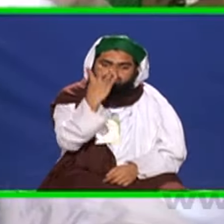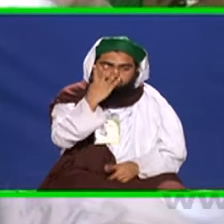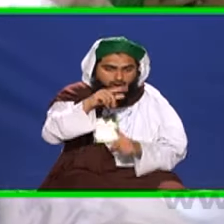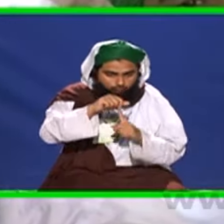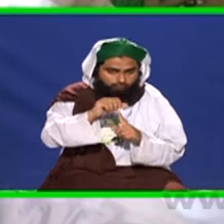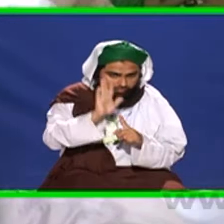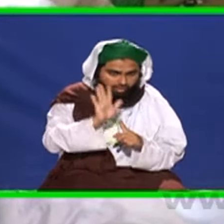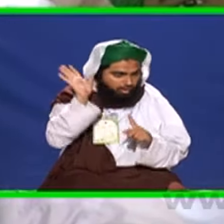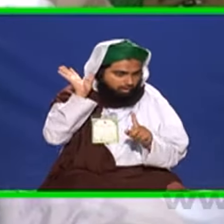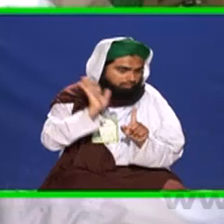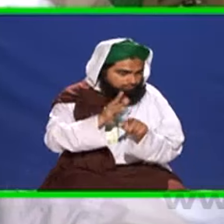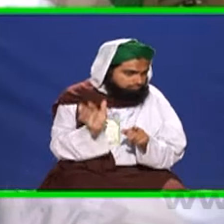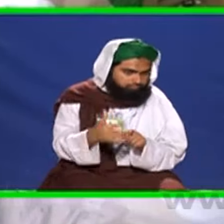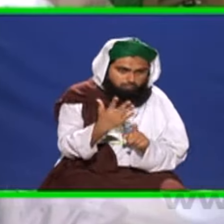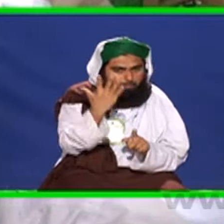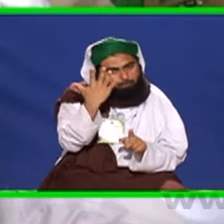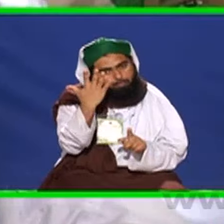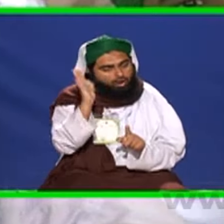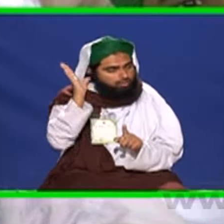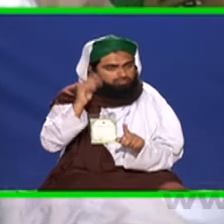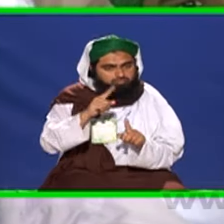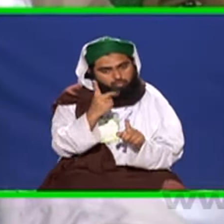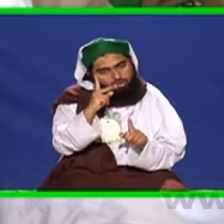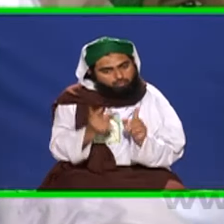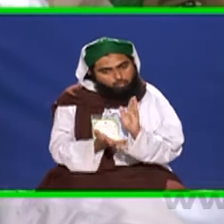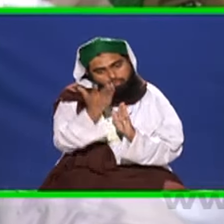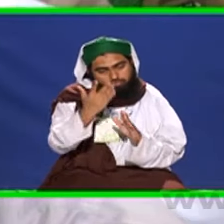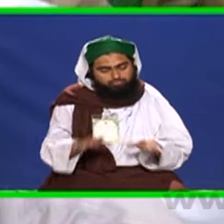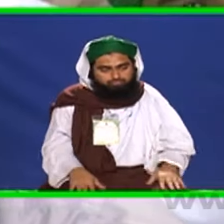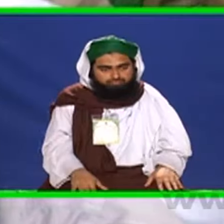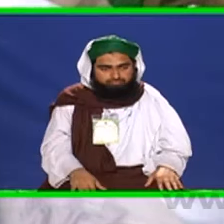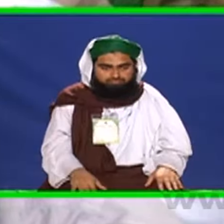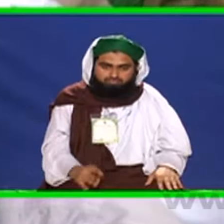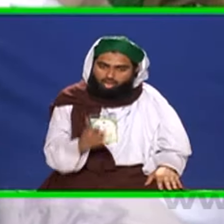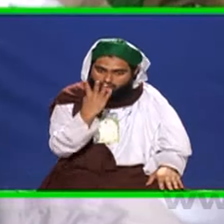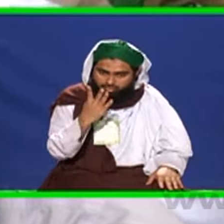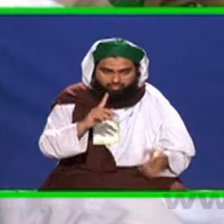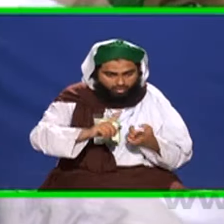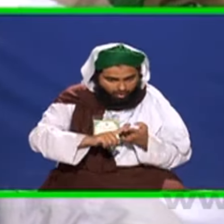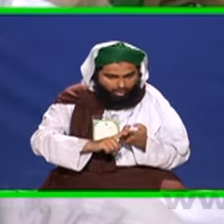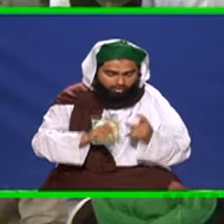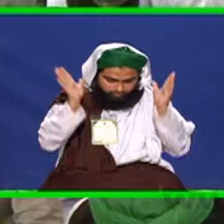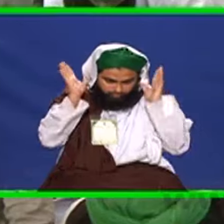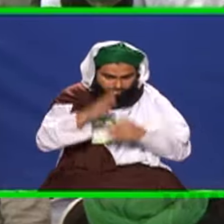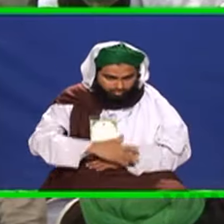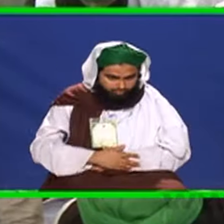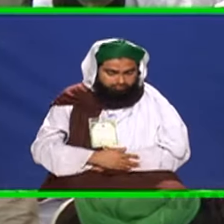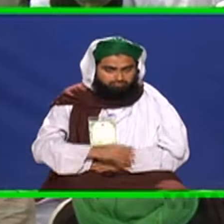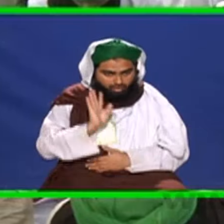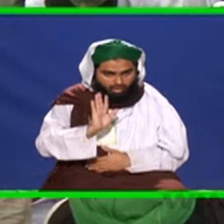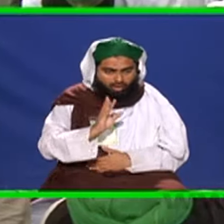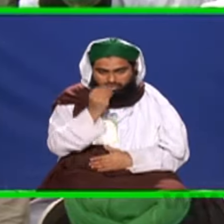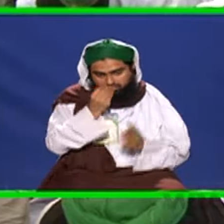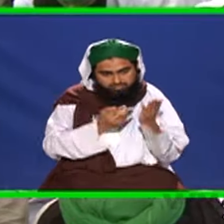کیا خیال ہے ہاتھ سے ہو جائے. تو 4 رکعتیں ہی جنت کا دروازہ کھول سکتی ہیں, ہے نا. چابی میں